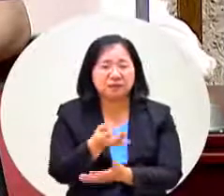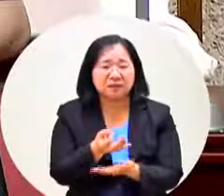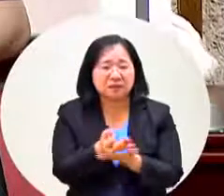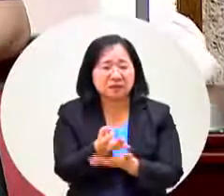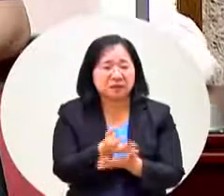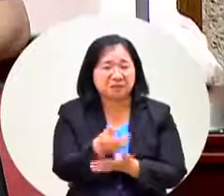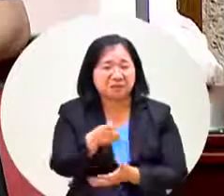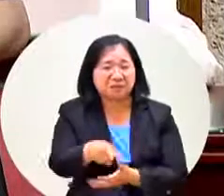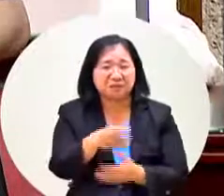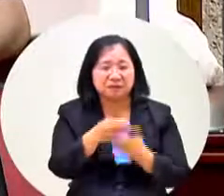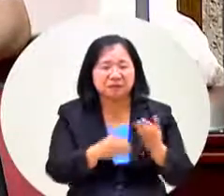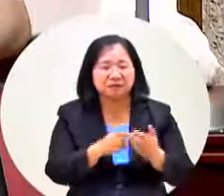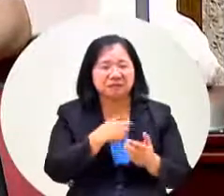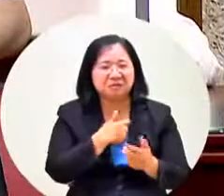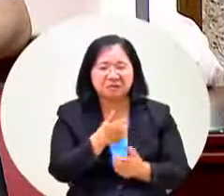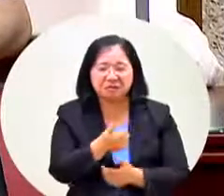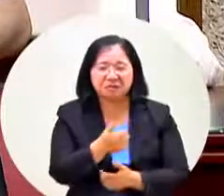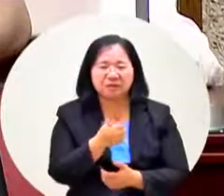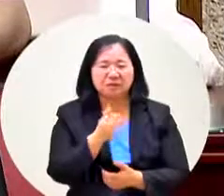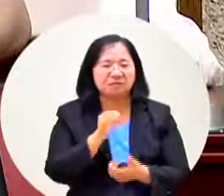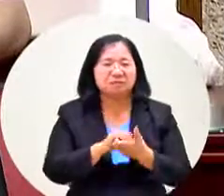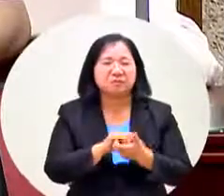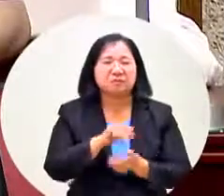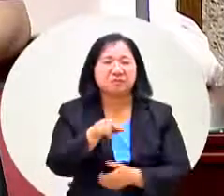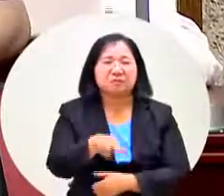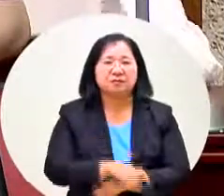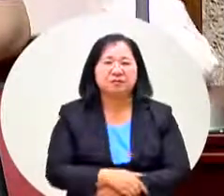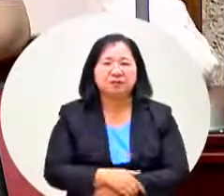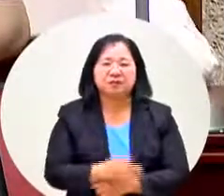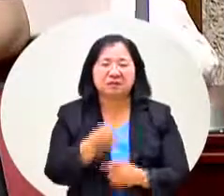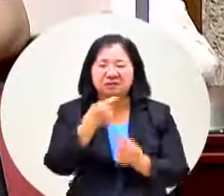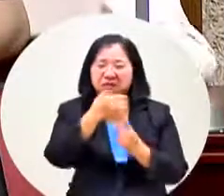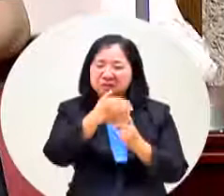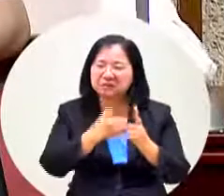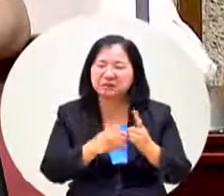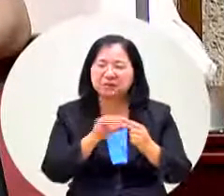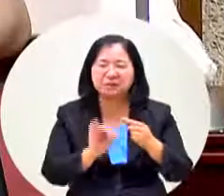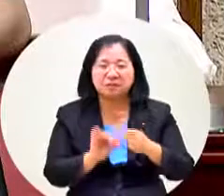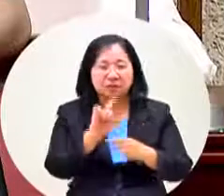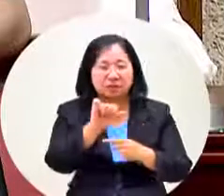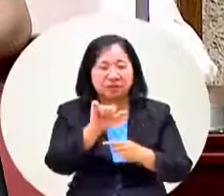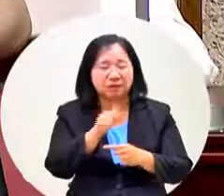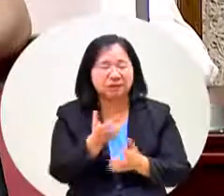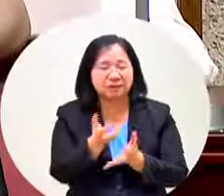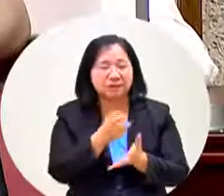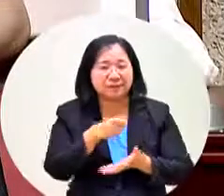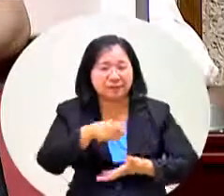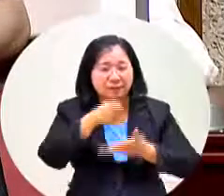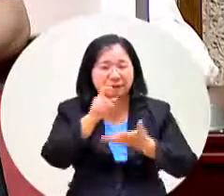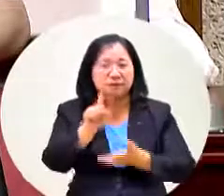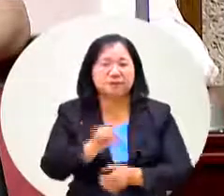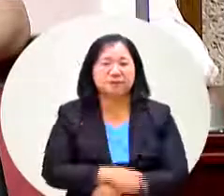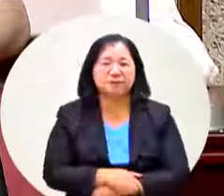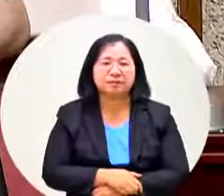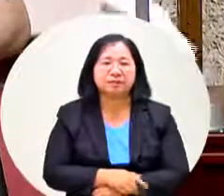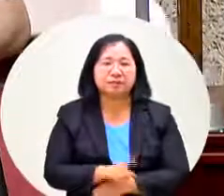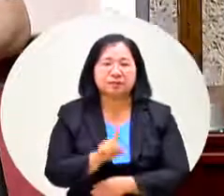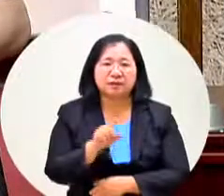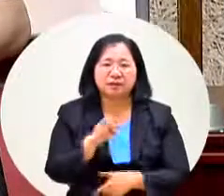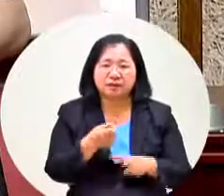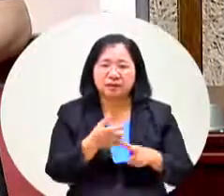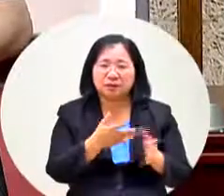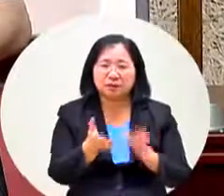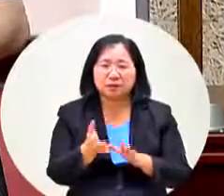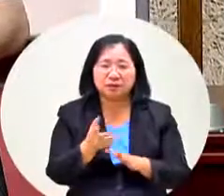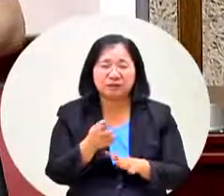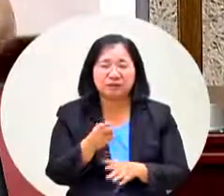爱开的经费是2000多万吼，这对于市府来讲是有一个真大的负担。啊，这张保单其实伊的这个整